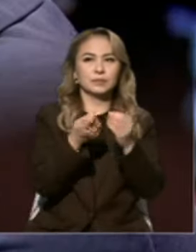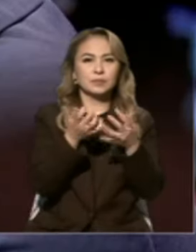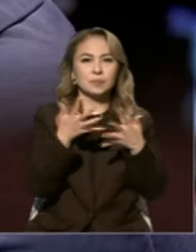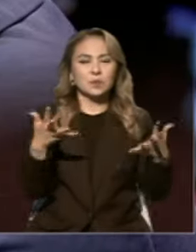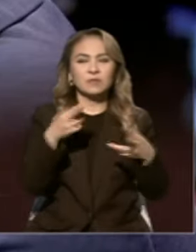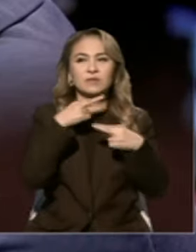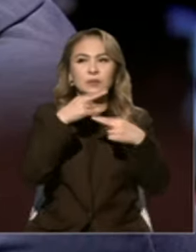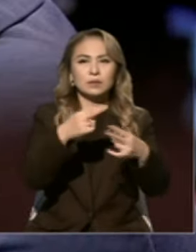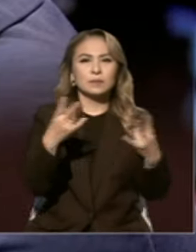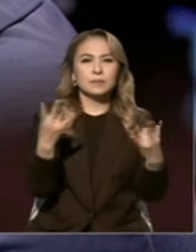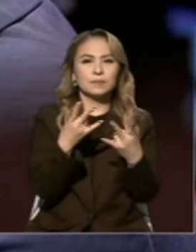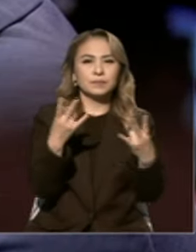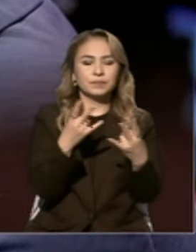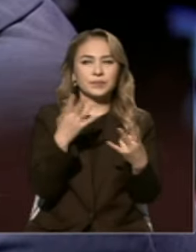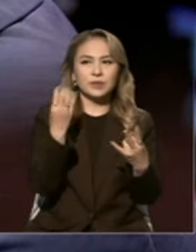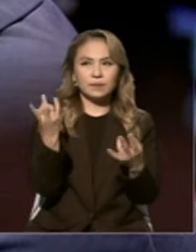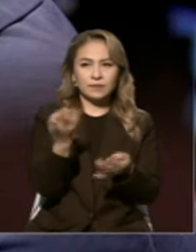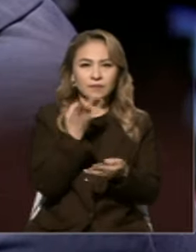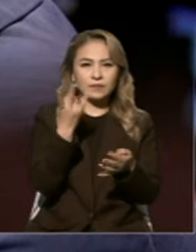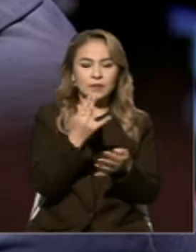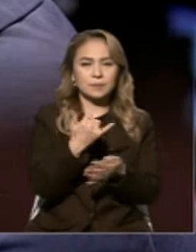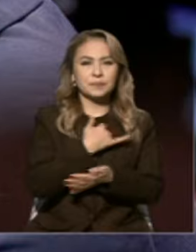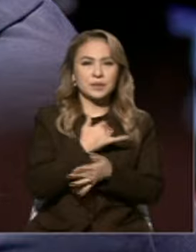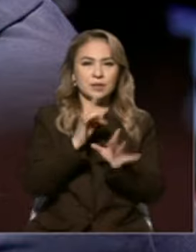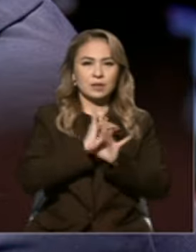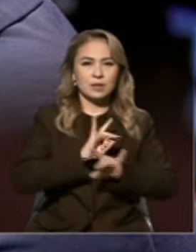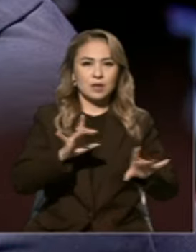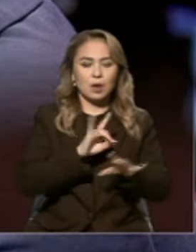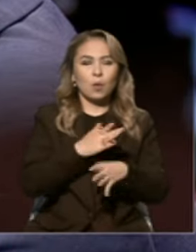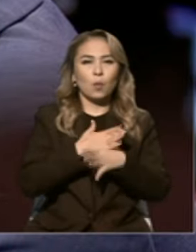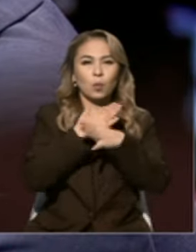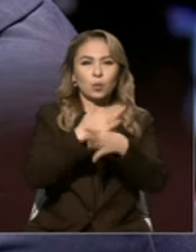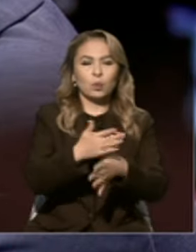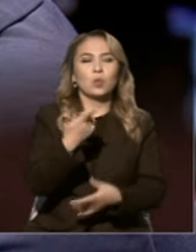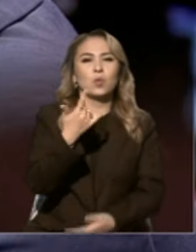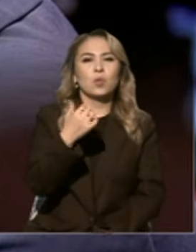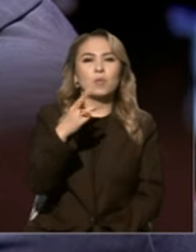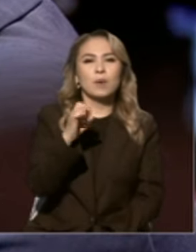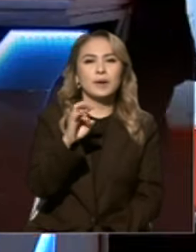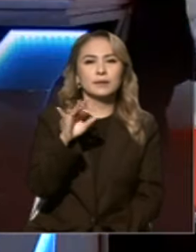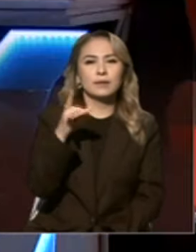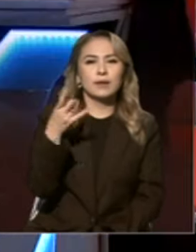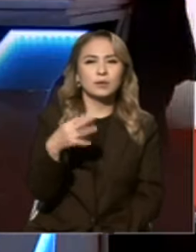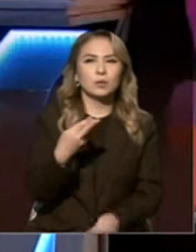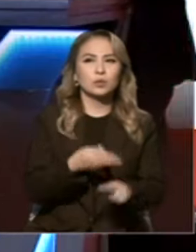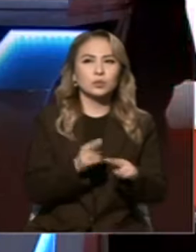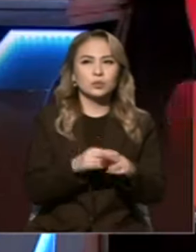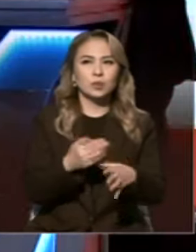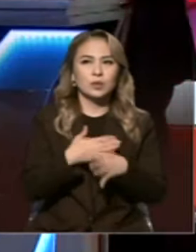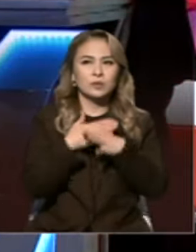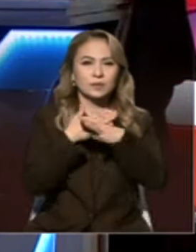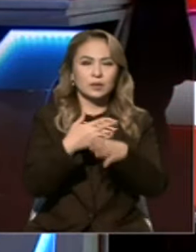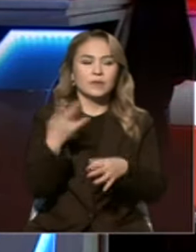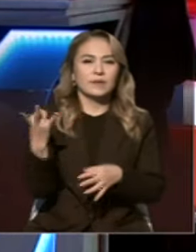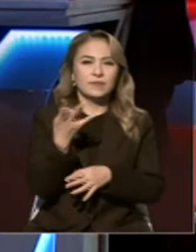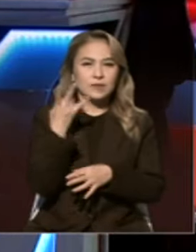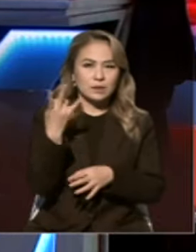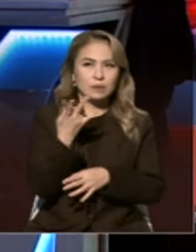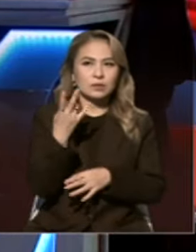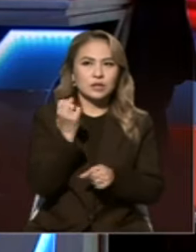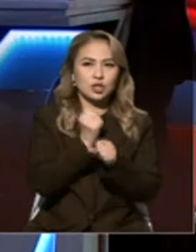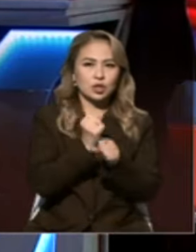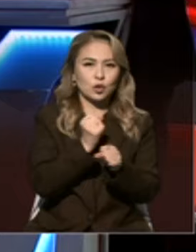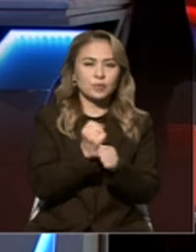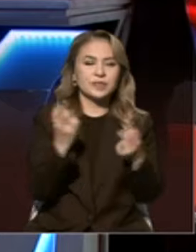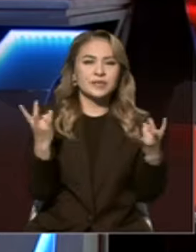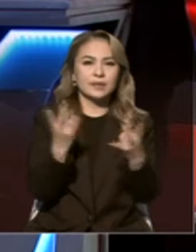керек. Енді міне әлі де болса, біз енді айтып жатырмыз ғой, мына гуманитарлық көмек деп жатырмыз. осы гуманитарлық көмекті әлі де болсын, әлі жасауымыз